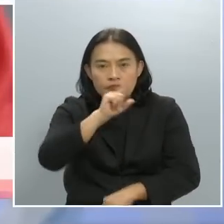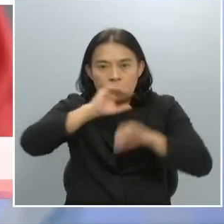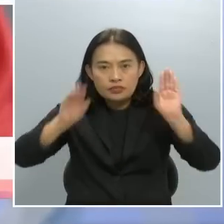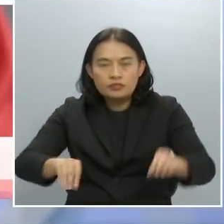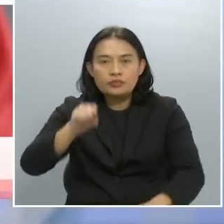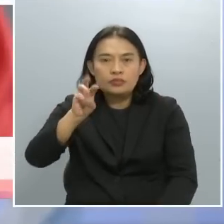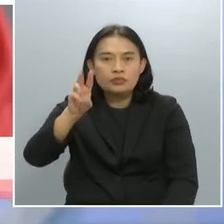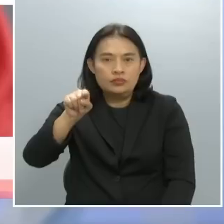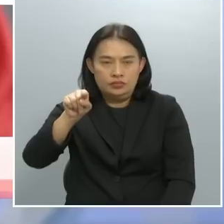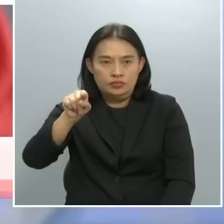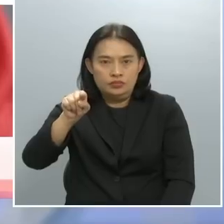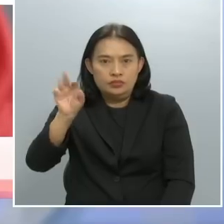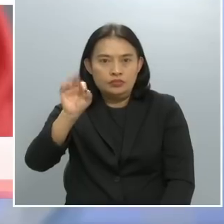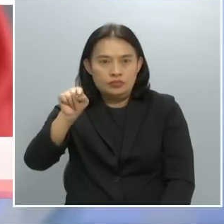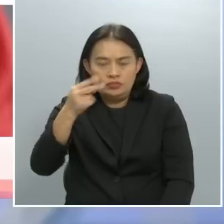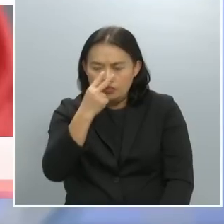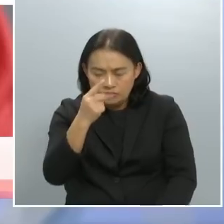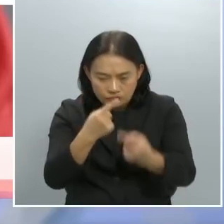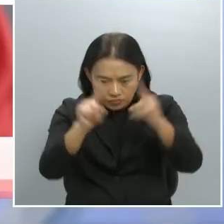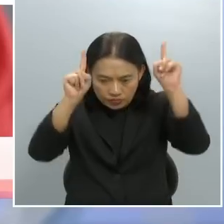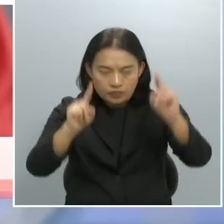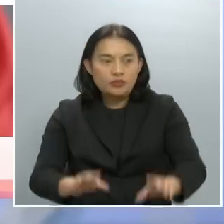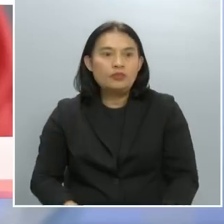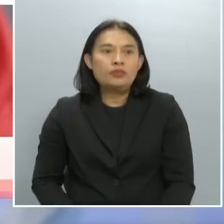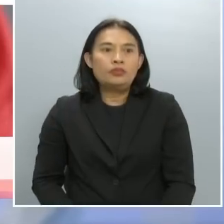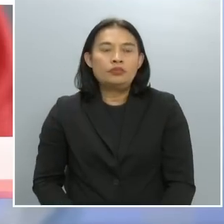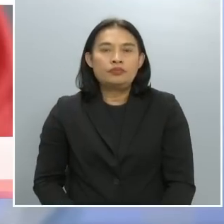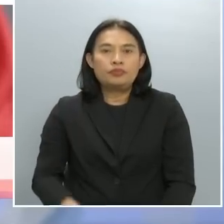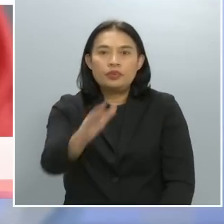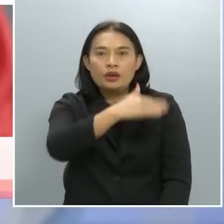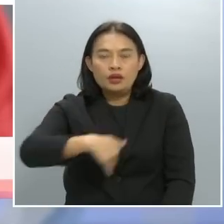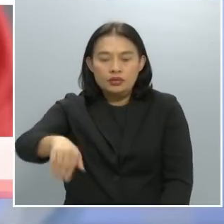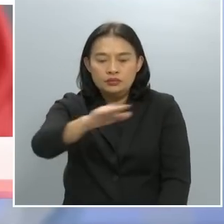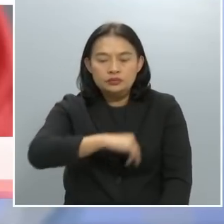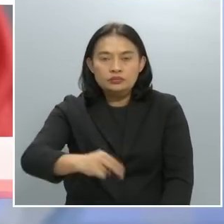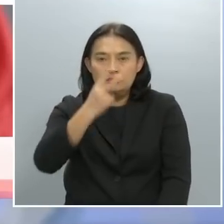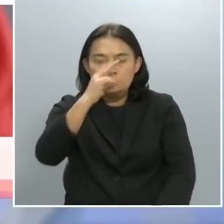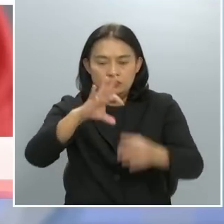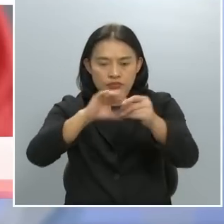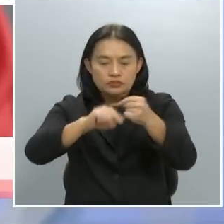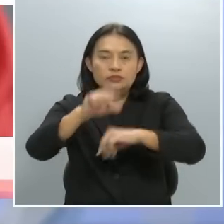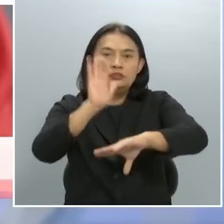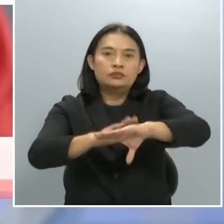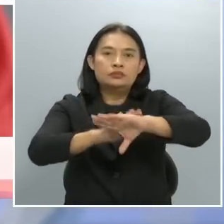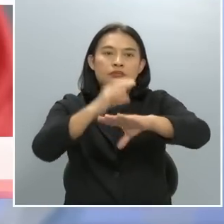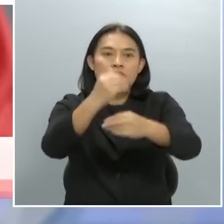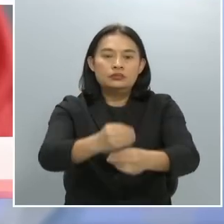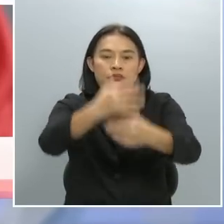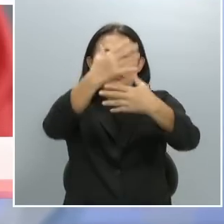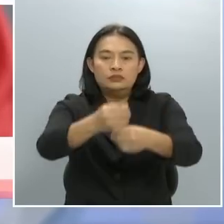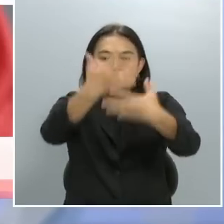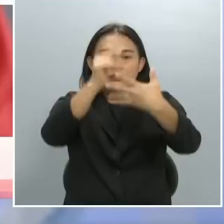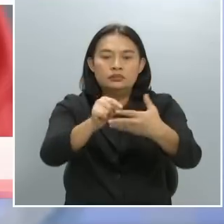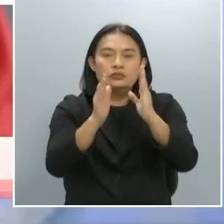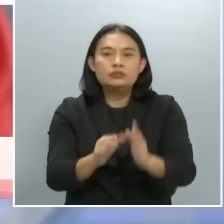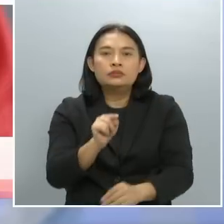วมันไม่ปกติแล้วเราก็เลยตัดสินใจแคปทุกอย่างที่เราเห็นแล้วก็นำมาโพสต์เตือนภัยเพราะว่ามันไม่ดีกับใครเลย